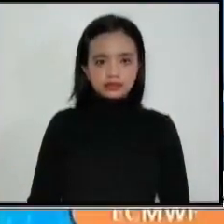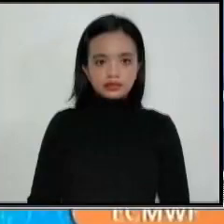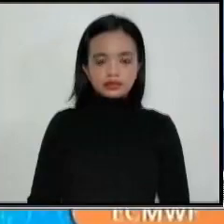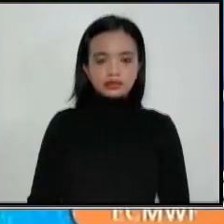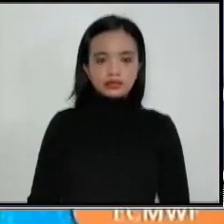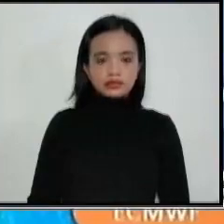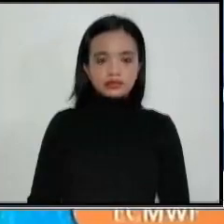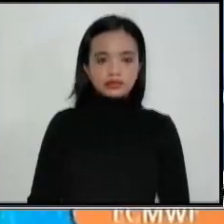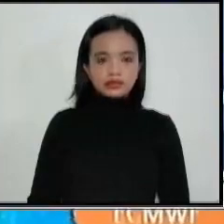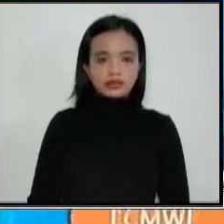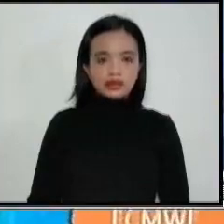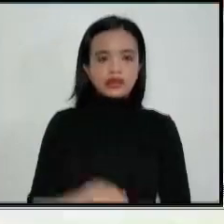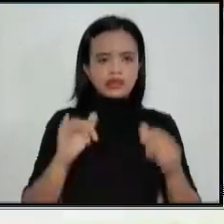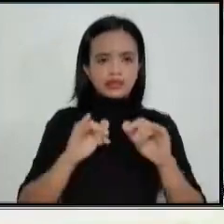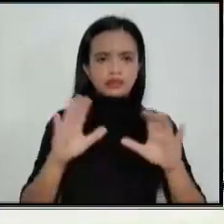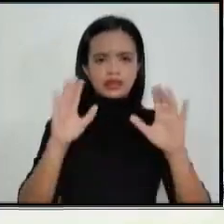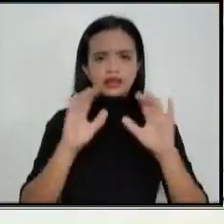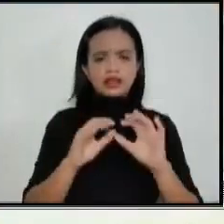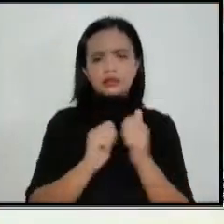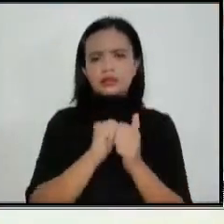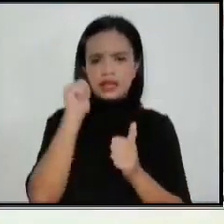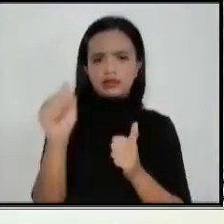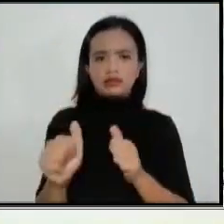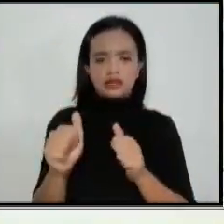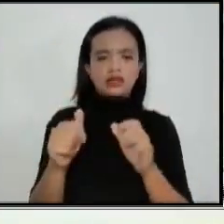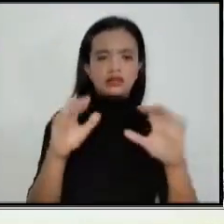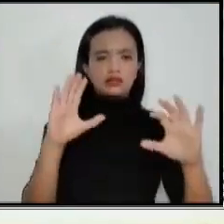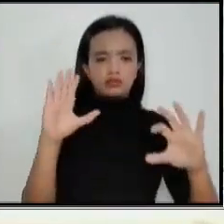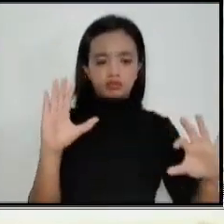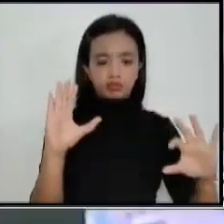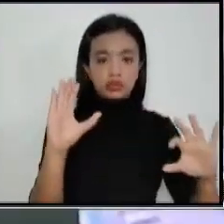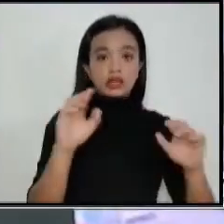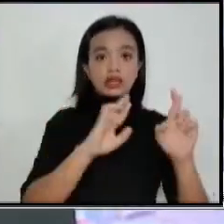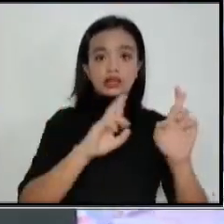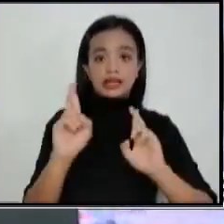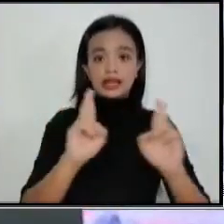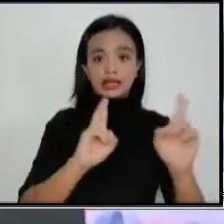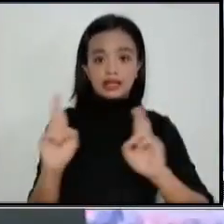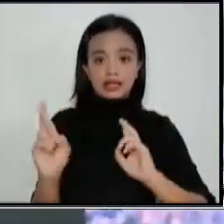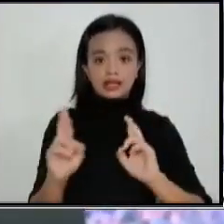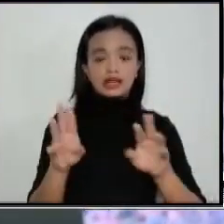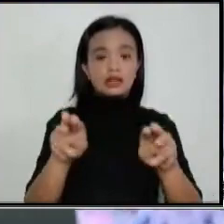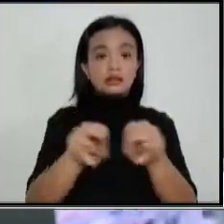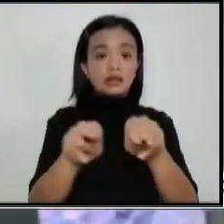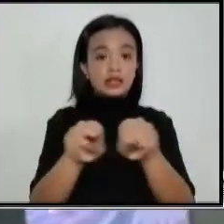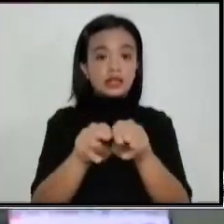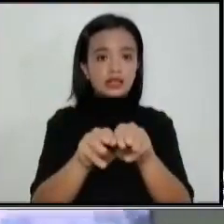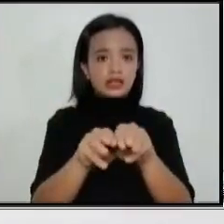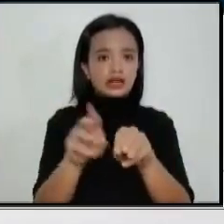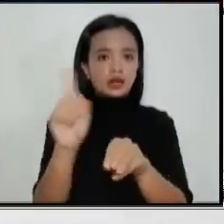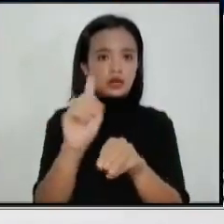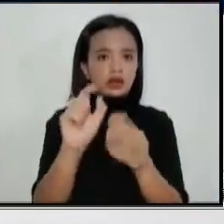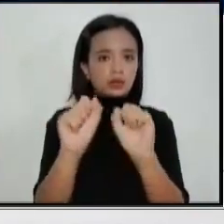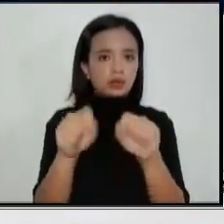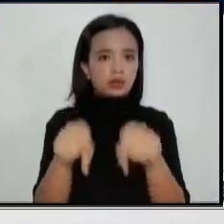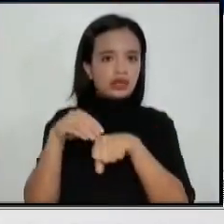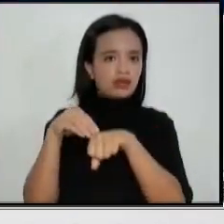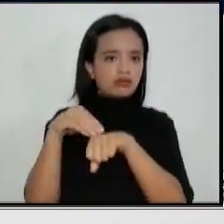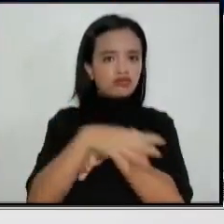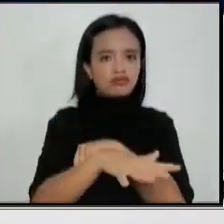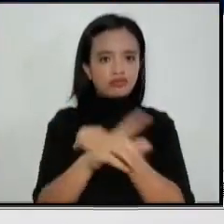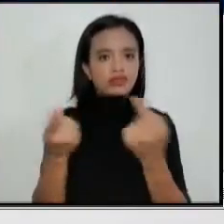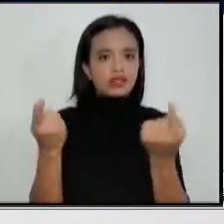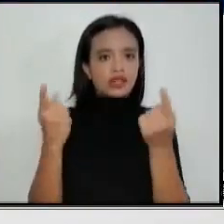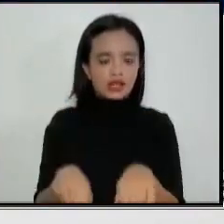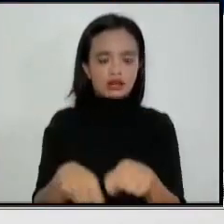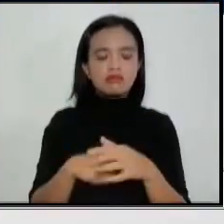Malayo pa man ang Super Typhoon Mawar sa Pilipinas, nakahanda ng Marikina City sa posibleng maging epekto nito sa lungsod. Inatasan